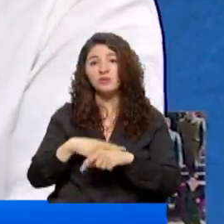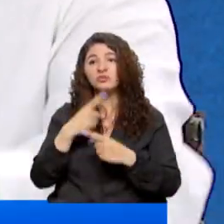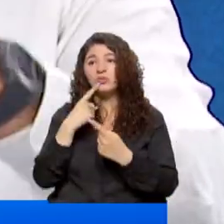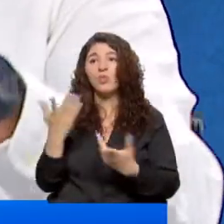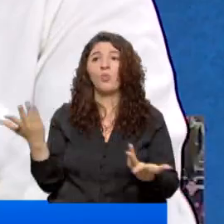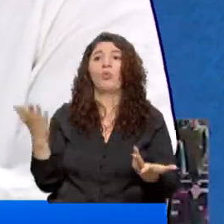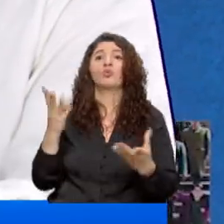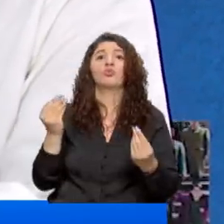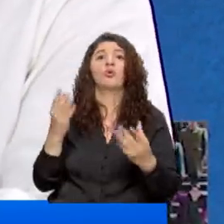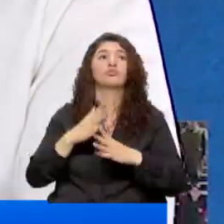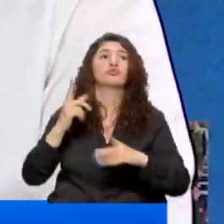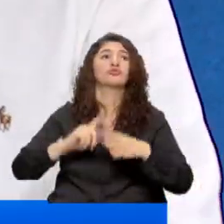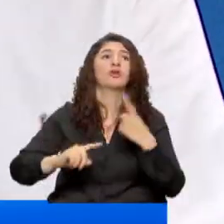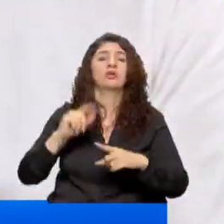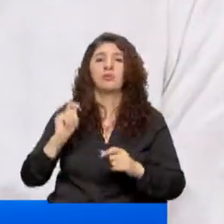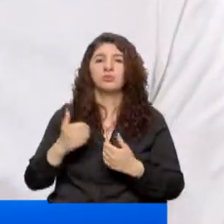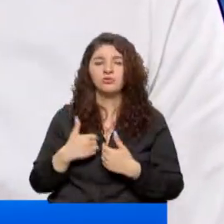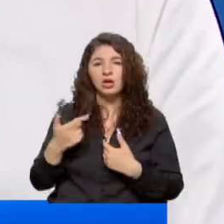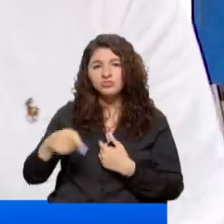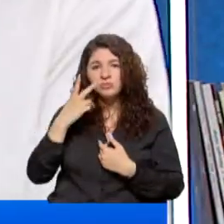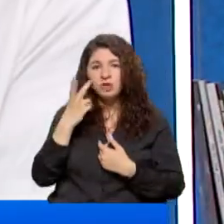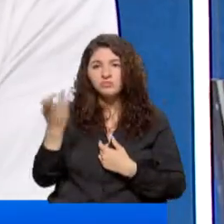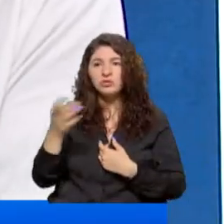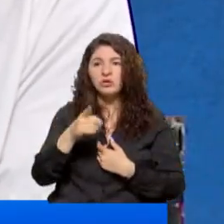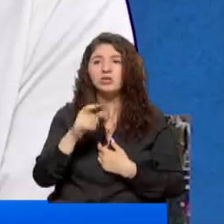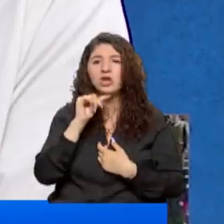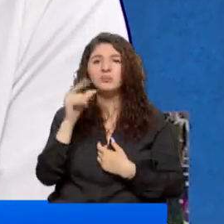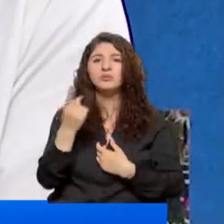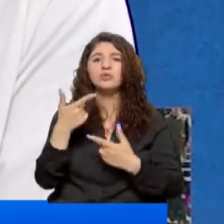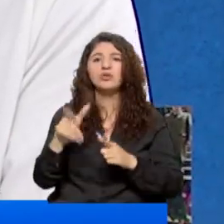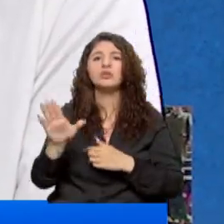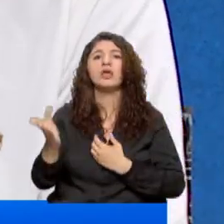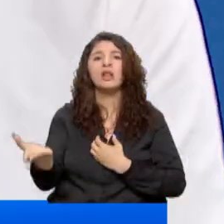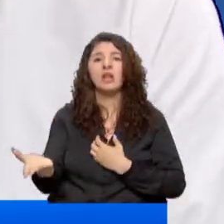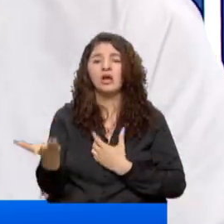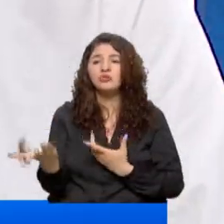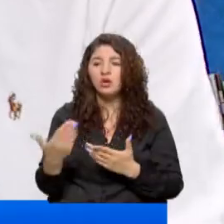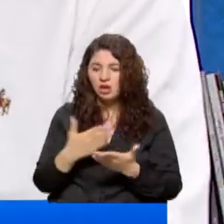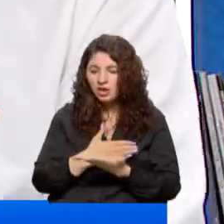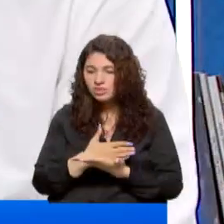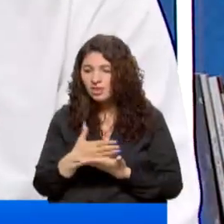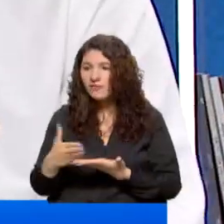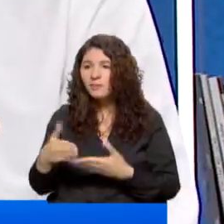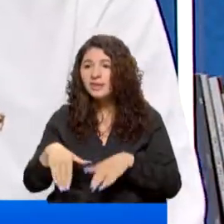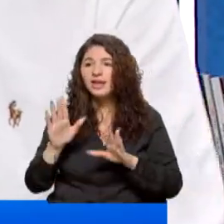söylediğimiz zaman o büyük siyaset yapıyorduk şimdi baktığımız zaman onlar hiç bir tanesi köyde değil Çünkü Sürdürülebilir değil Öncelikle